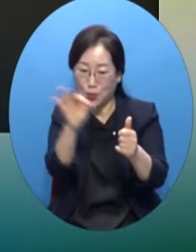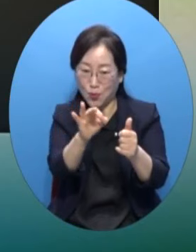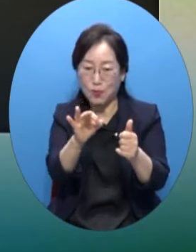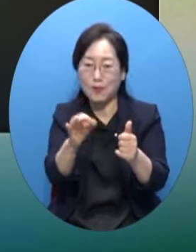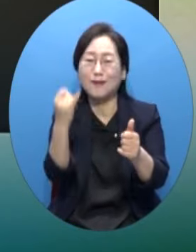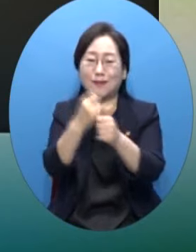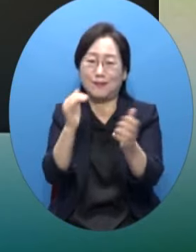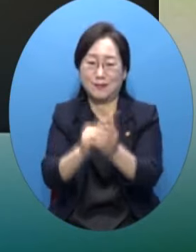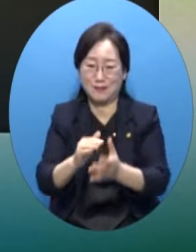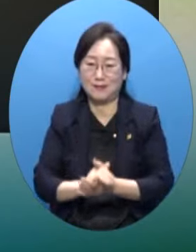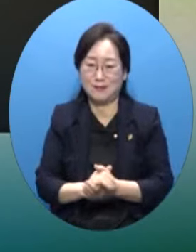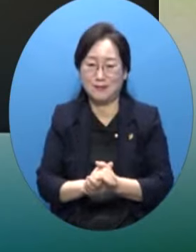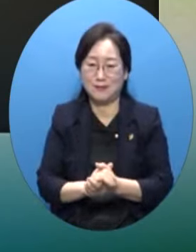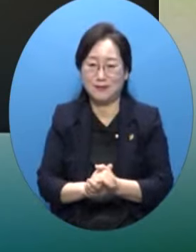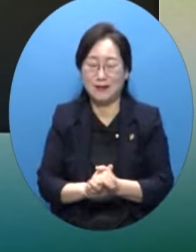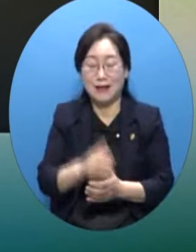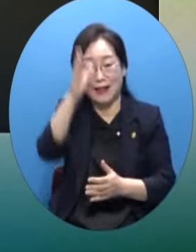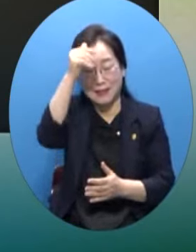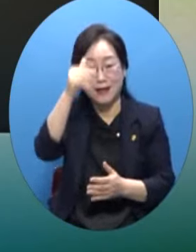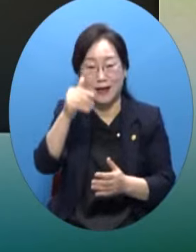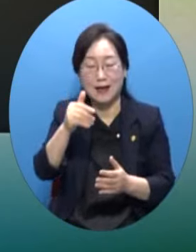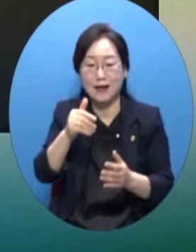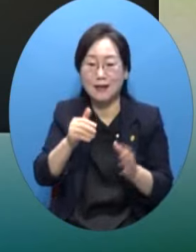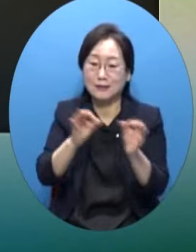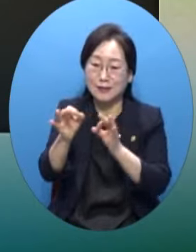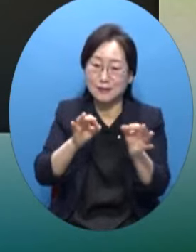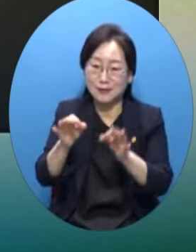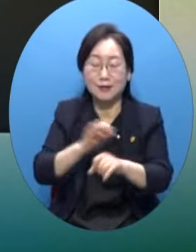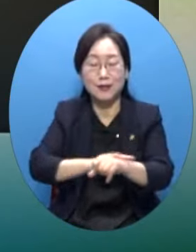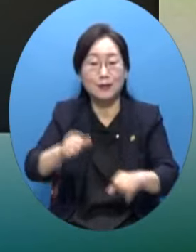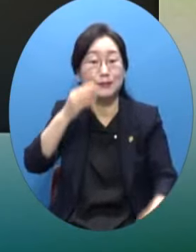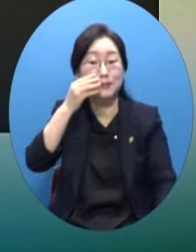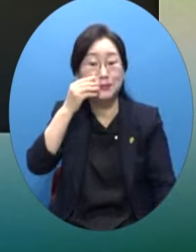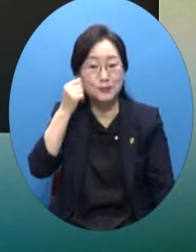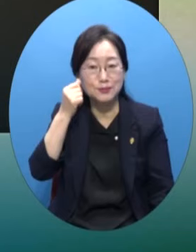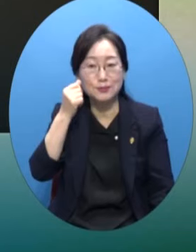그래서 닭장사도 제대로 이제 자리를 잡고 좀